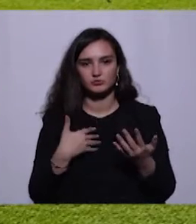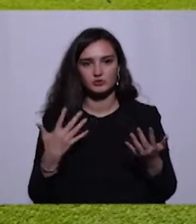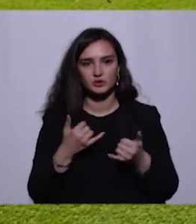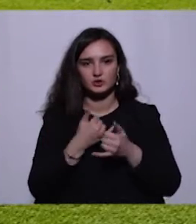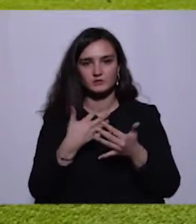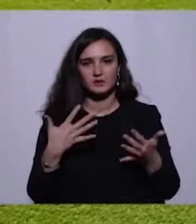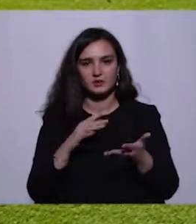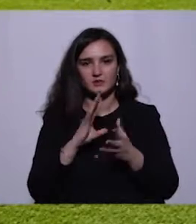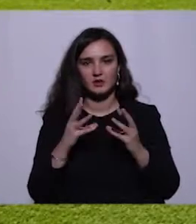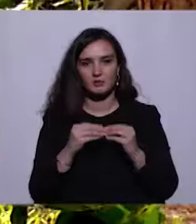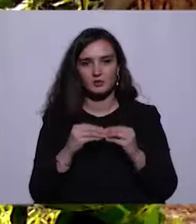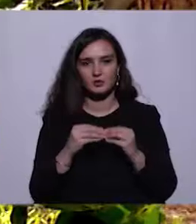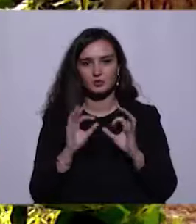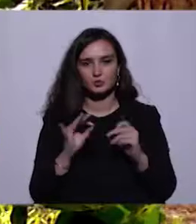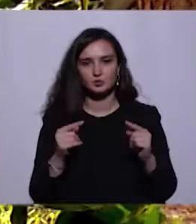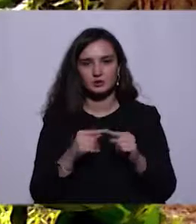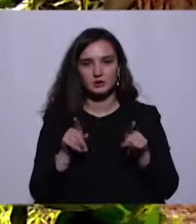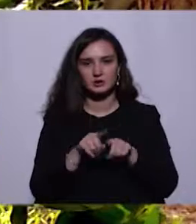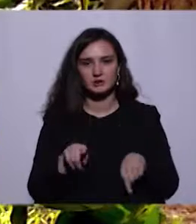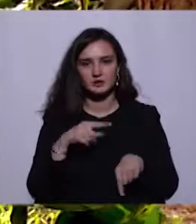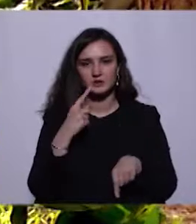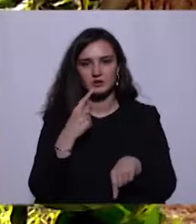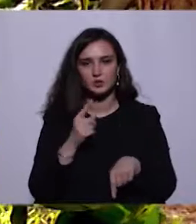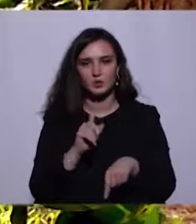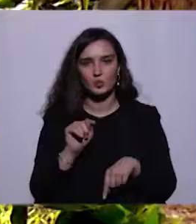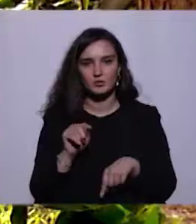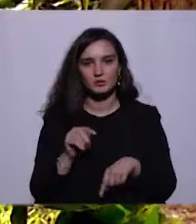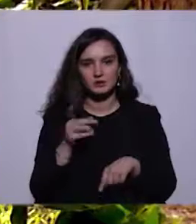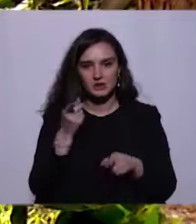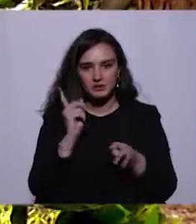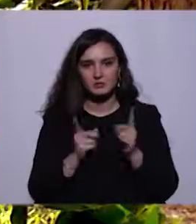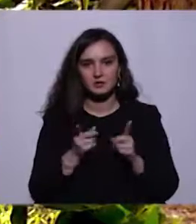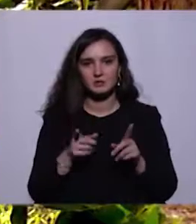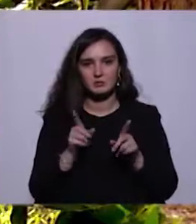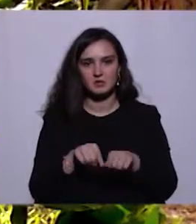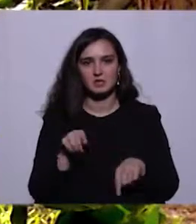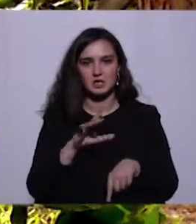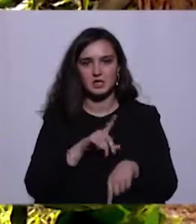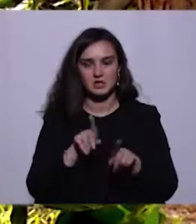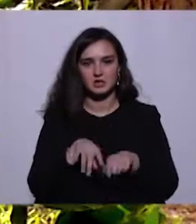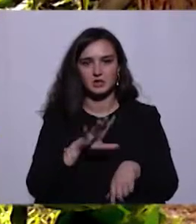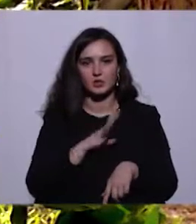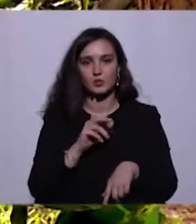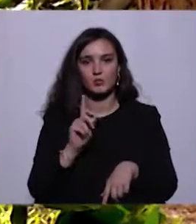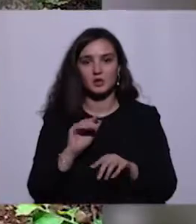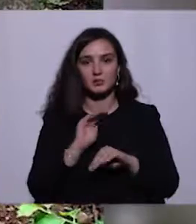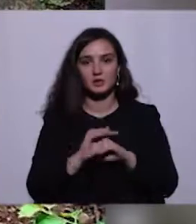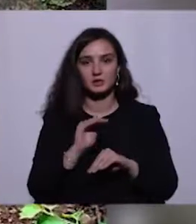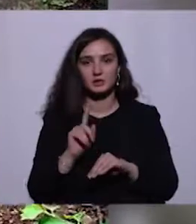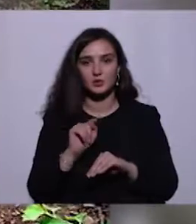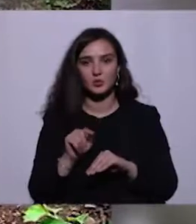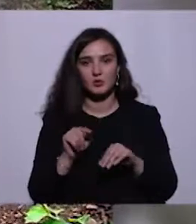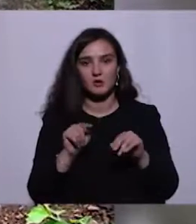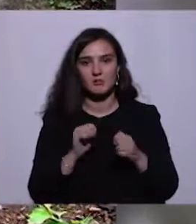არ შეგვიძლია ყველაფერი ზუსტად ისე ვთქვათ, რომ აი ნანამდვილებით მაინდამაინც ასე იყო. მაგრამ ფაქტია, რომ